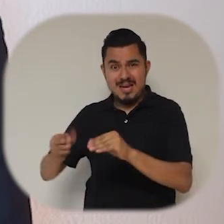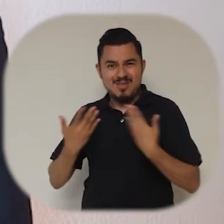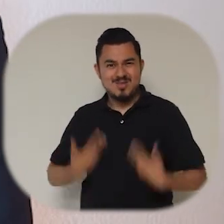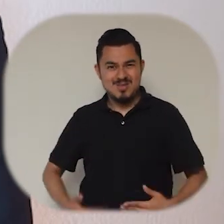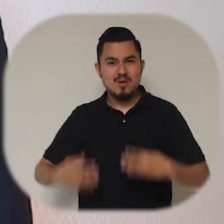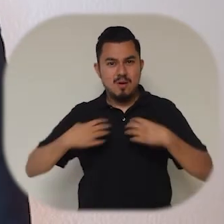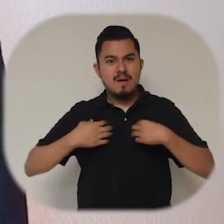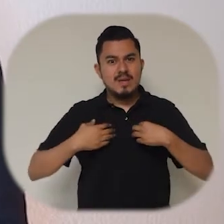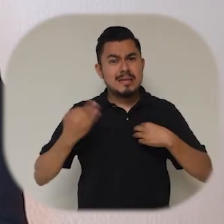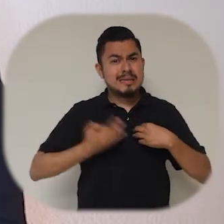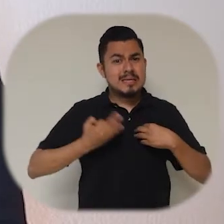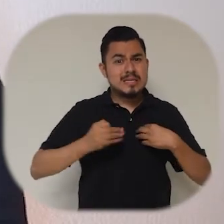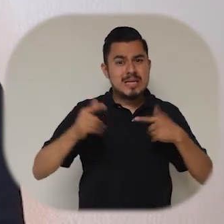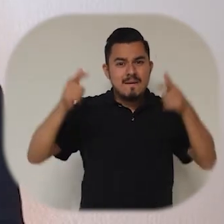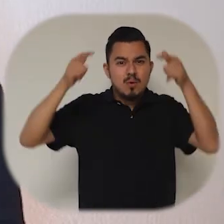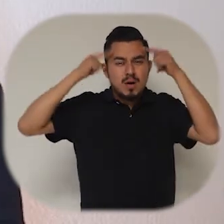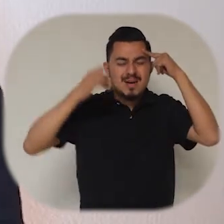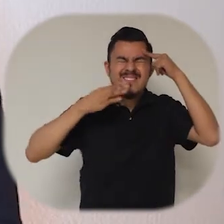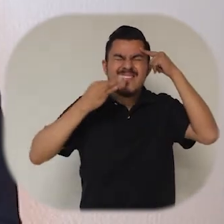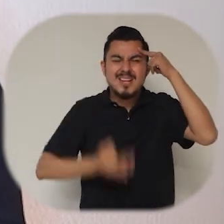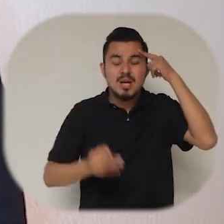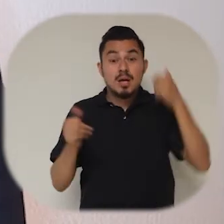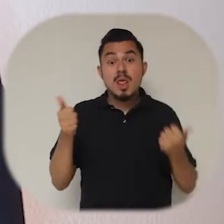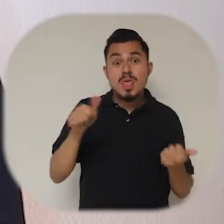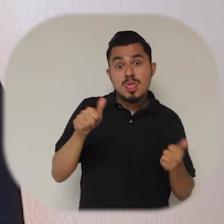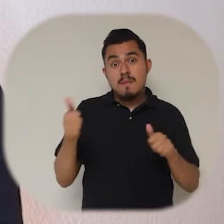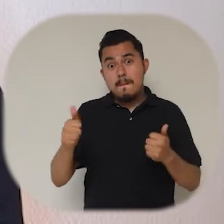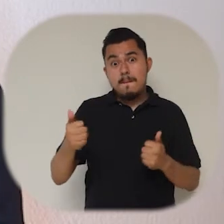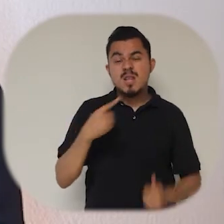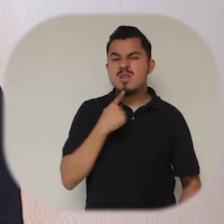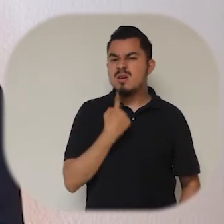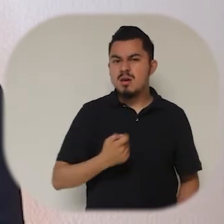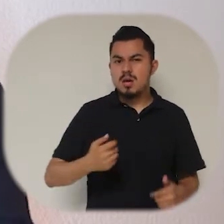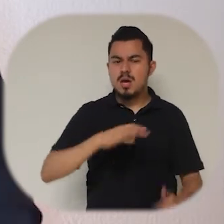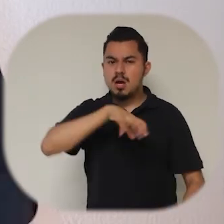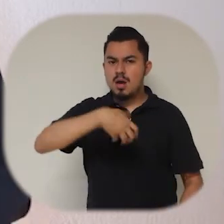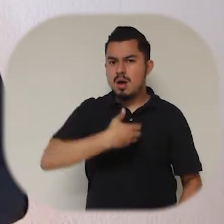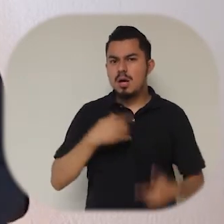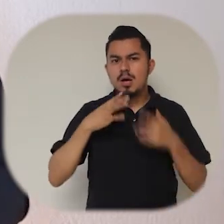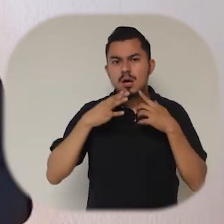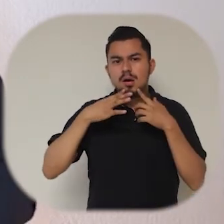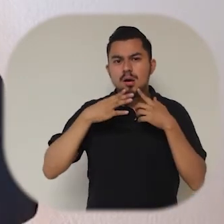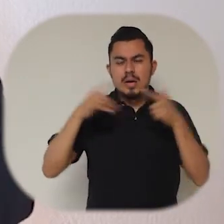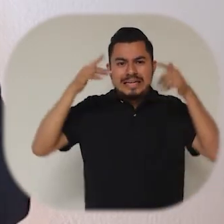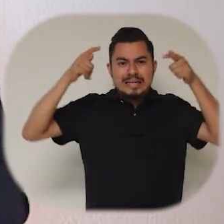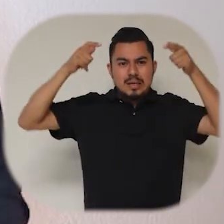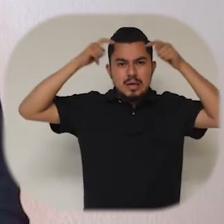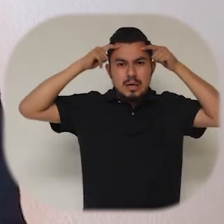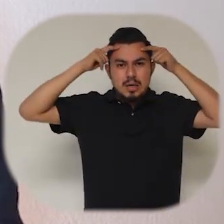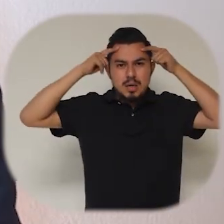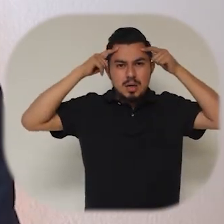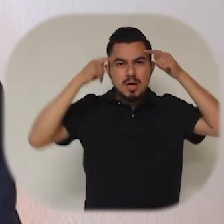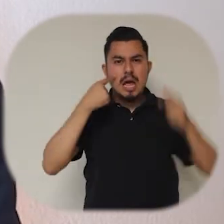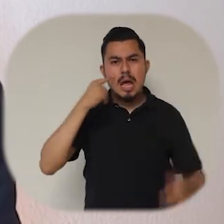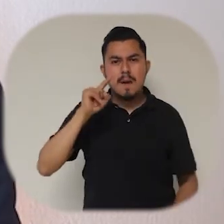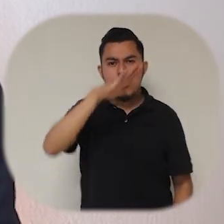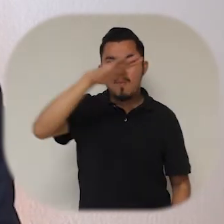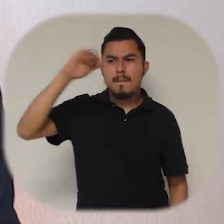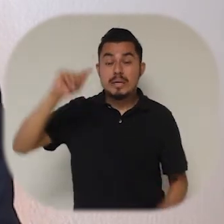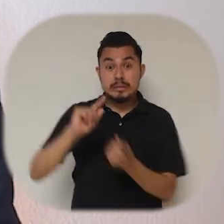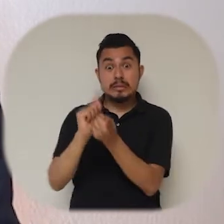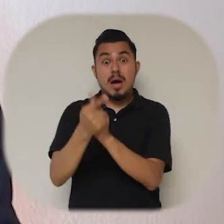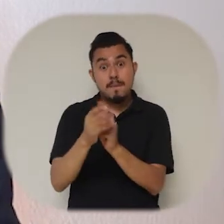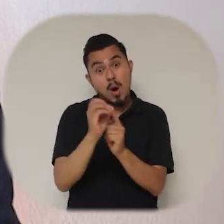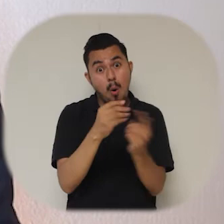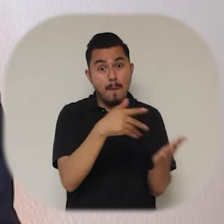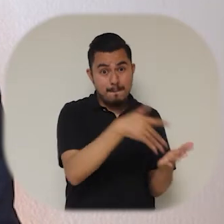필요하다. 왕이 어떤 왕인지에 따라서 나라가 이렇게 많은 일들이 벌어지고 있지 않냐. 우리 인생에는 참된